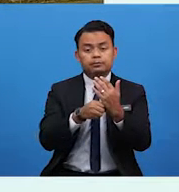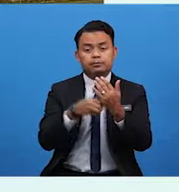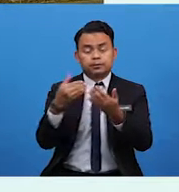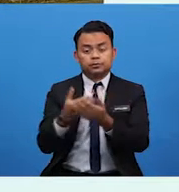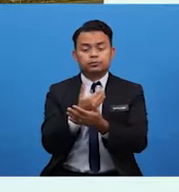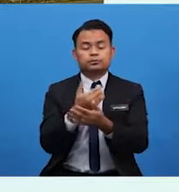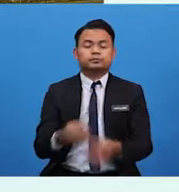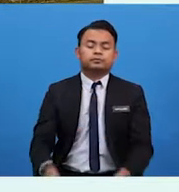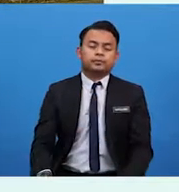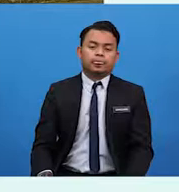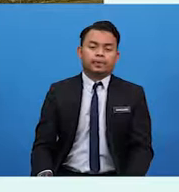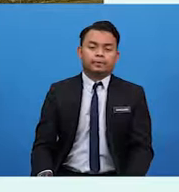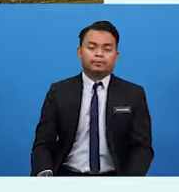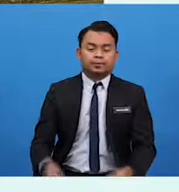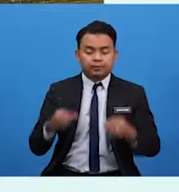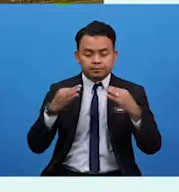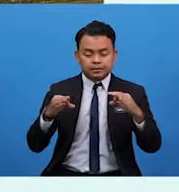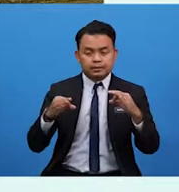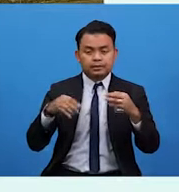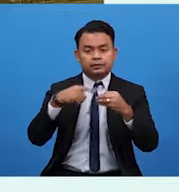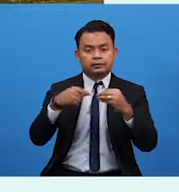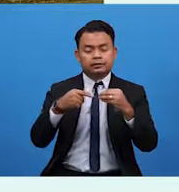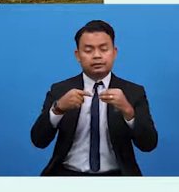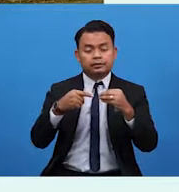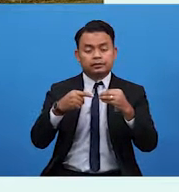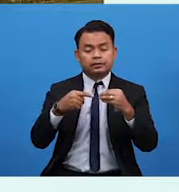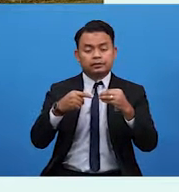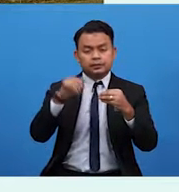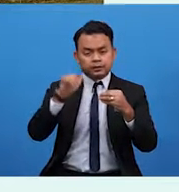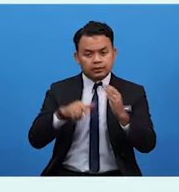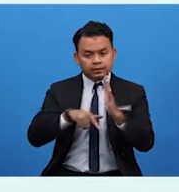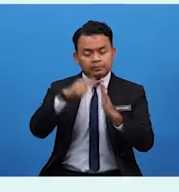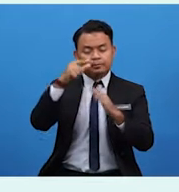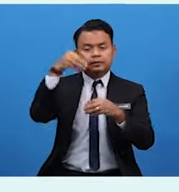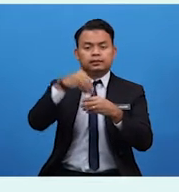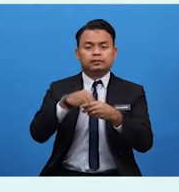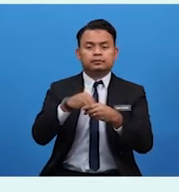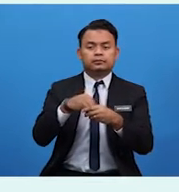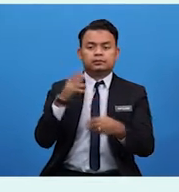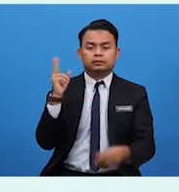Penjelasan yang lebih mendalam boleh ditonton melalui video ini.